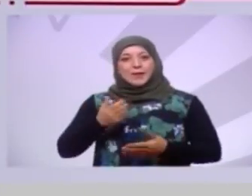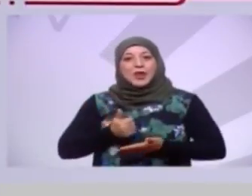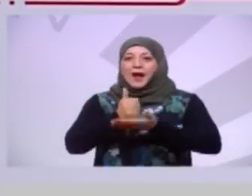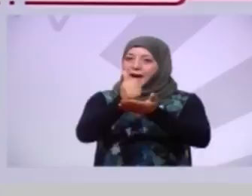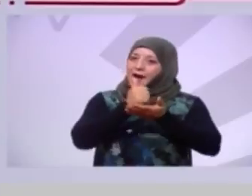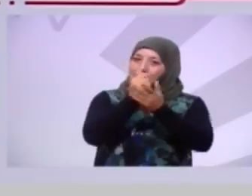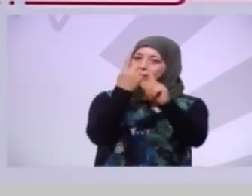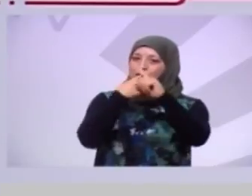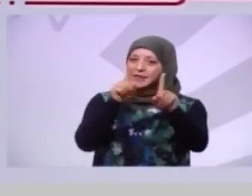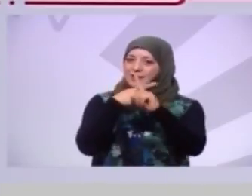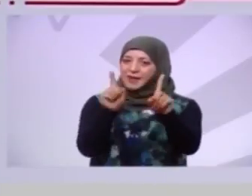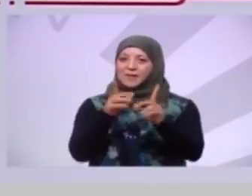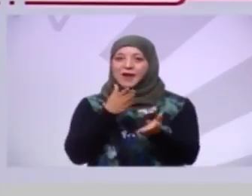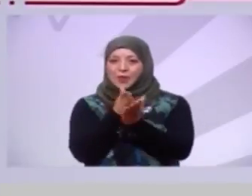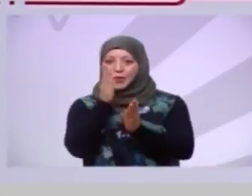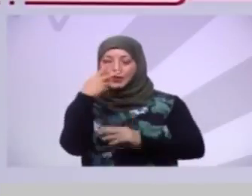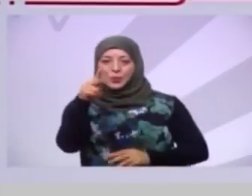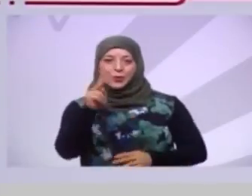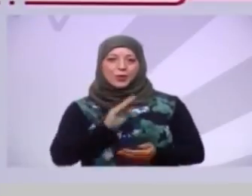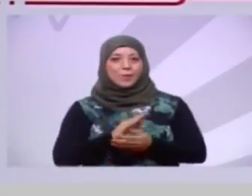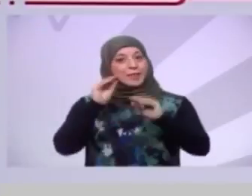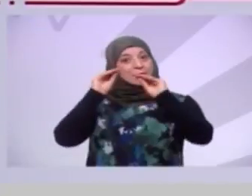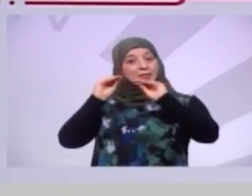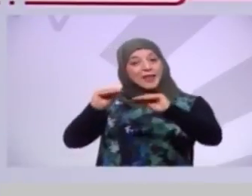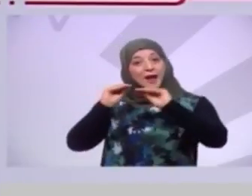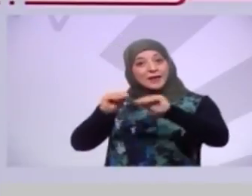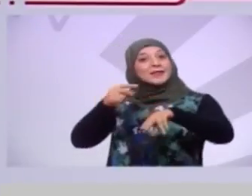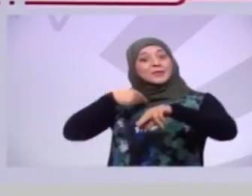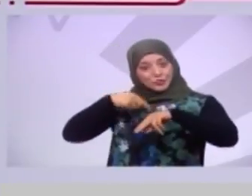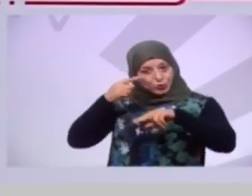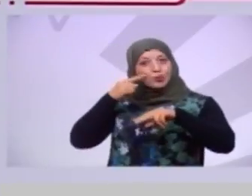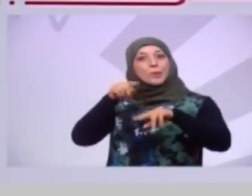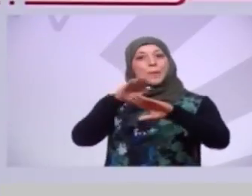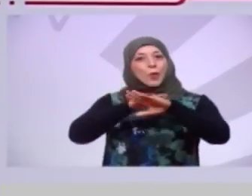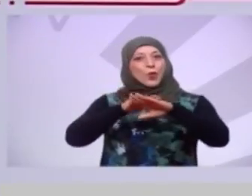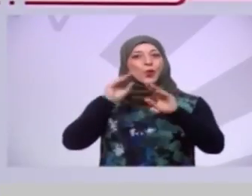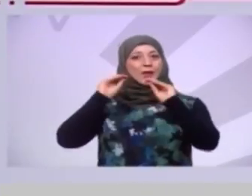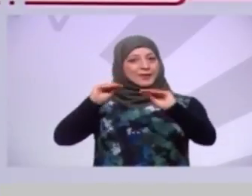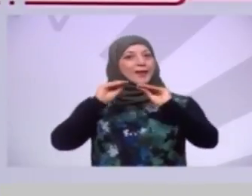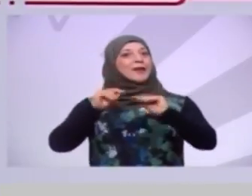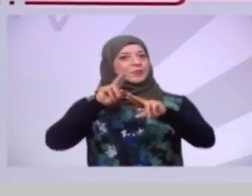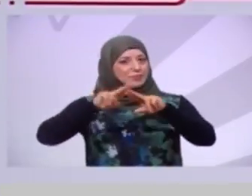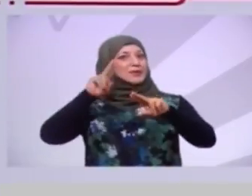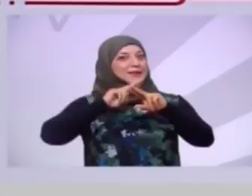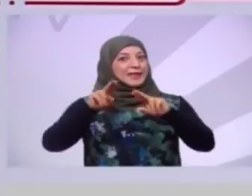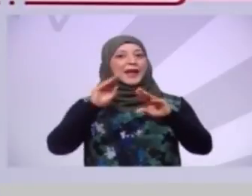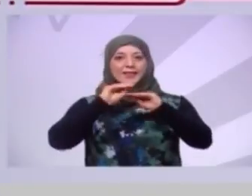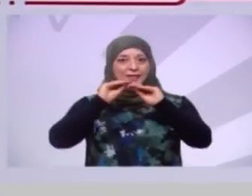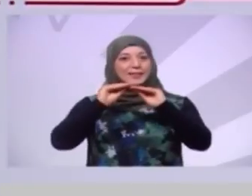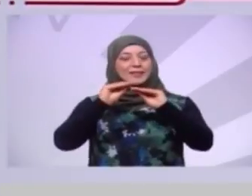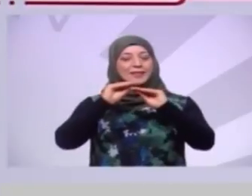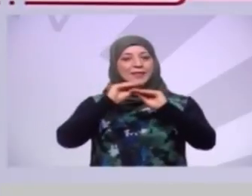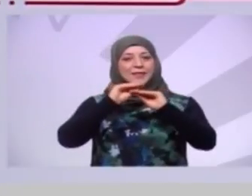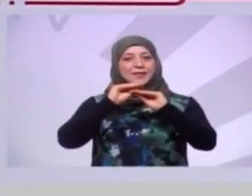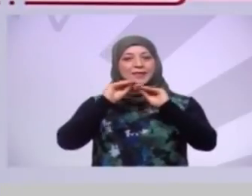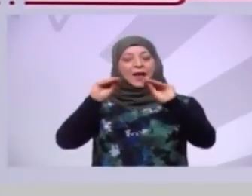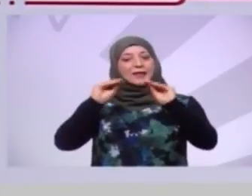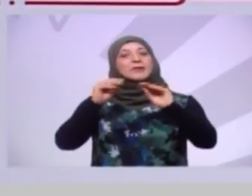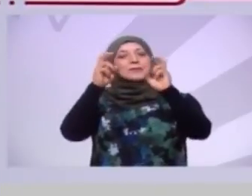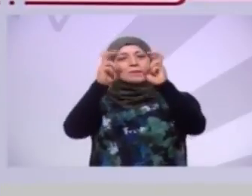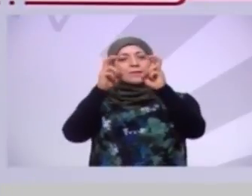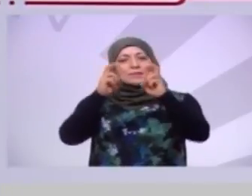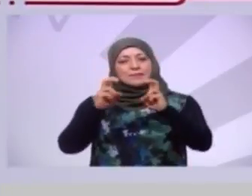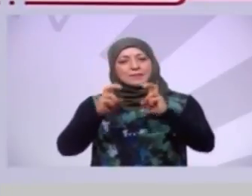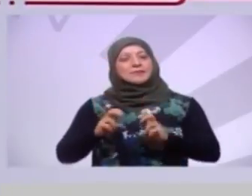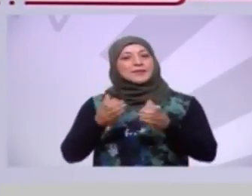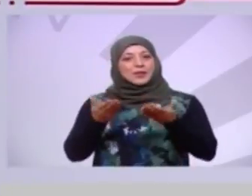على حقوقهم اه التعليم تطرق للتعليم والتعليم والا في الحديث في ال في ال اه في البريد هذه